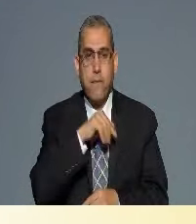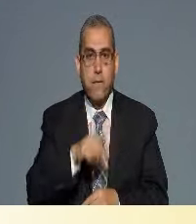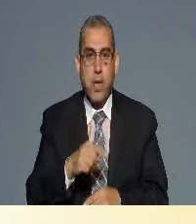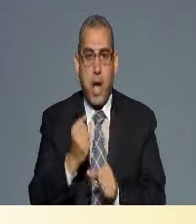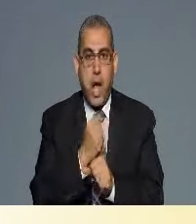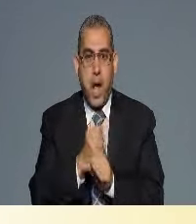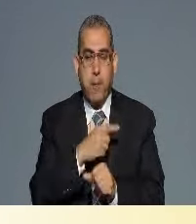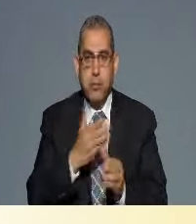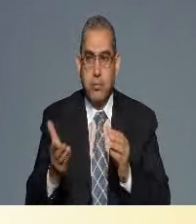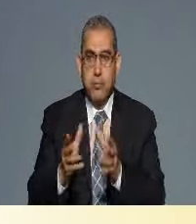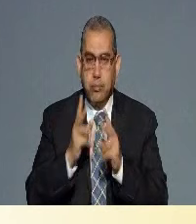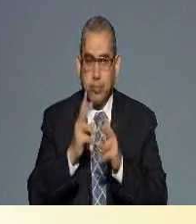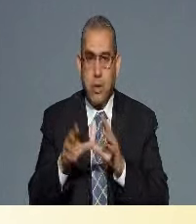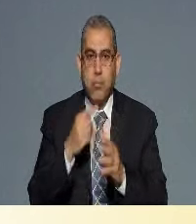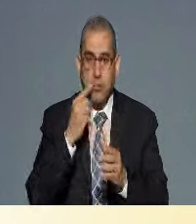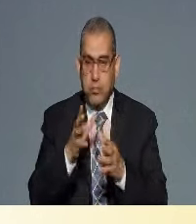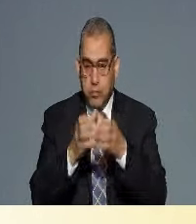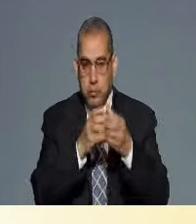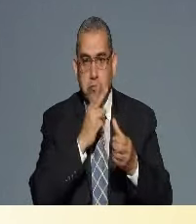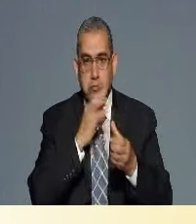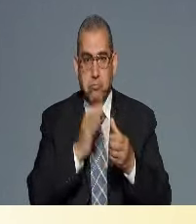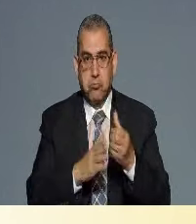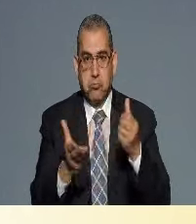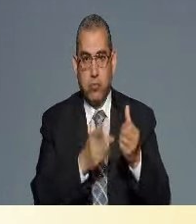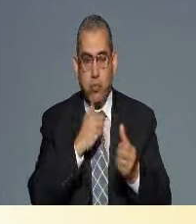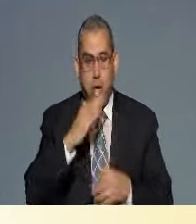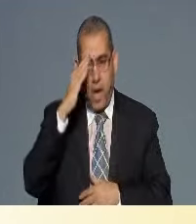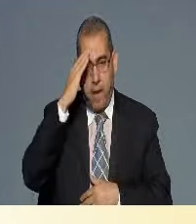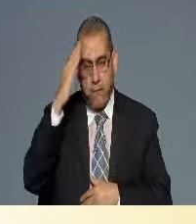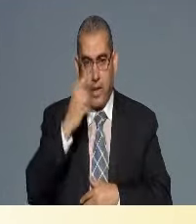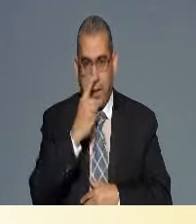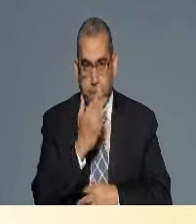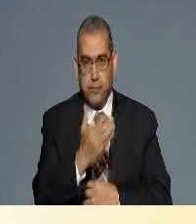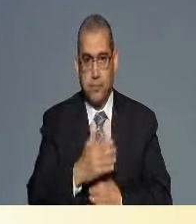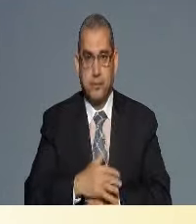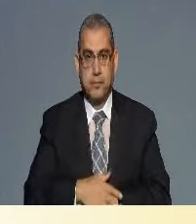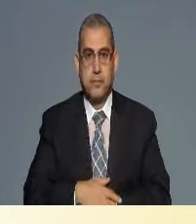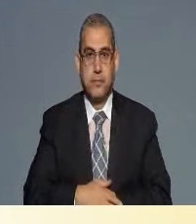وقت الحصاد ويحافظ على جودة المحصول. أي أوامر يا فندم؟